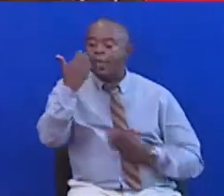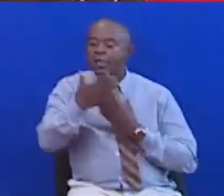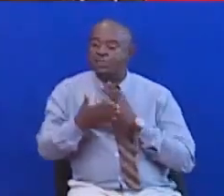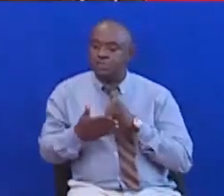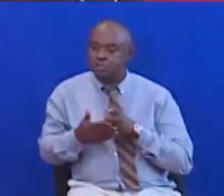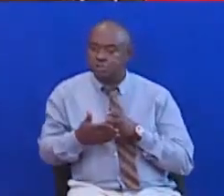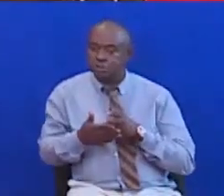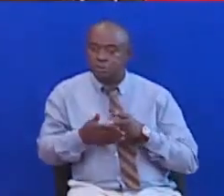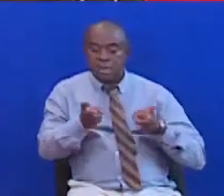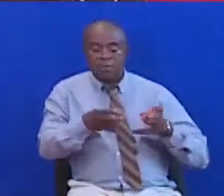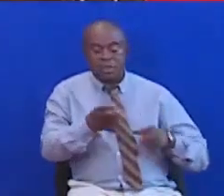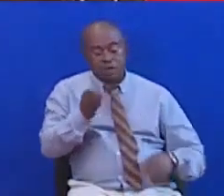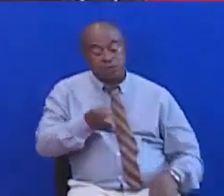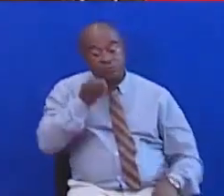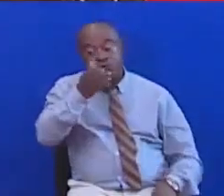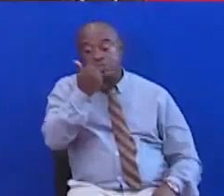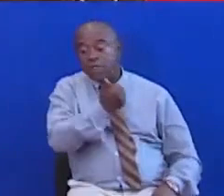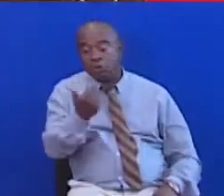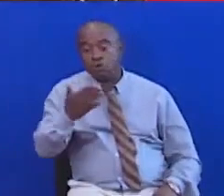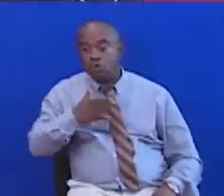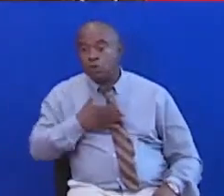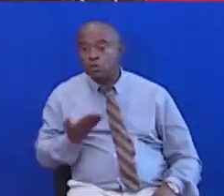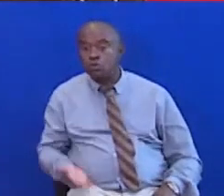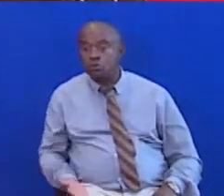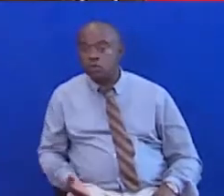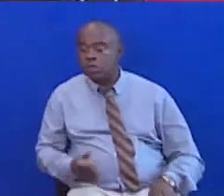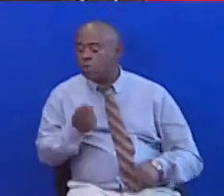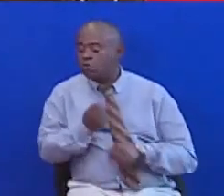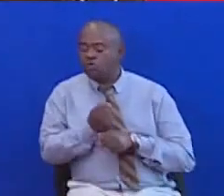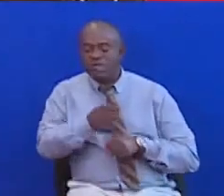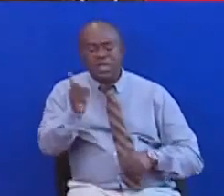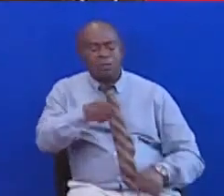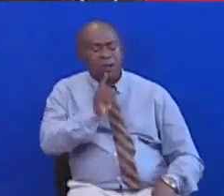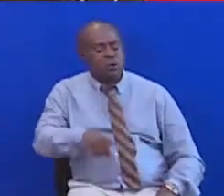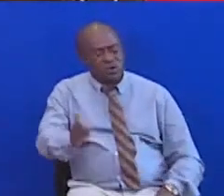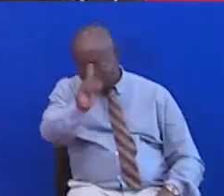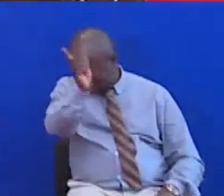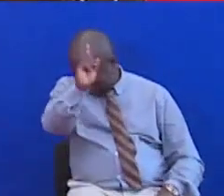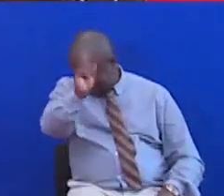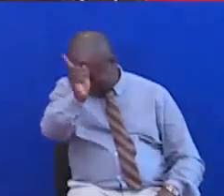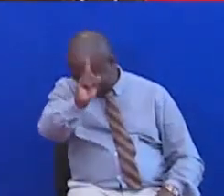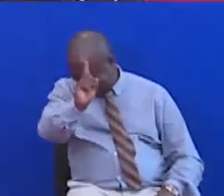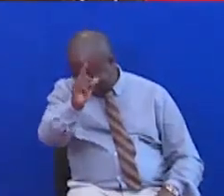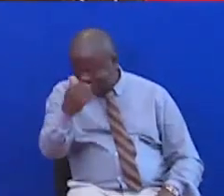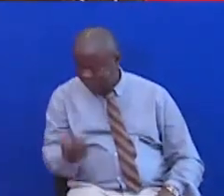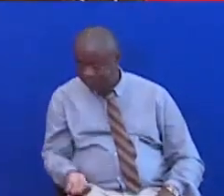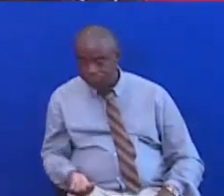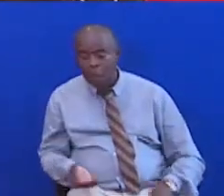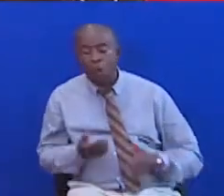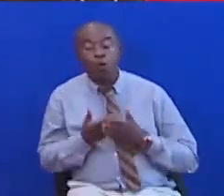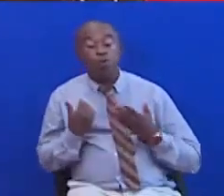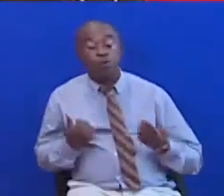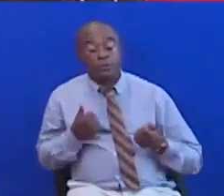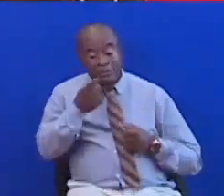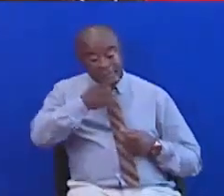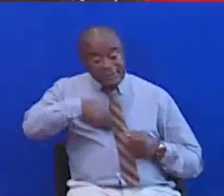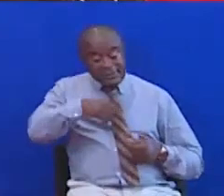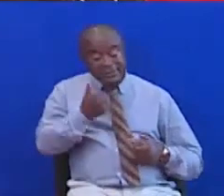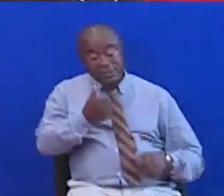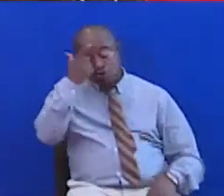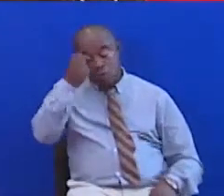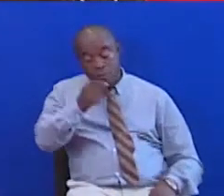future watoto wetu. Tusifanye makosa kukurupuka, kwa sababu